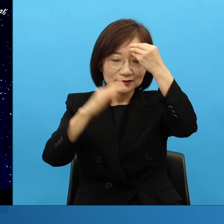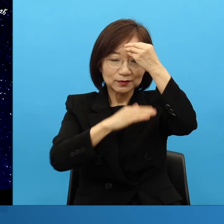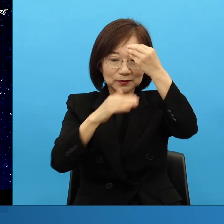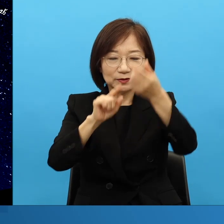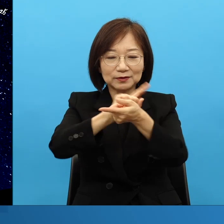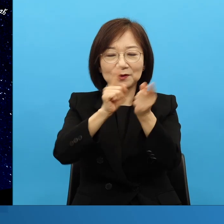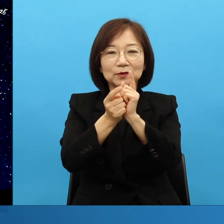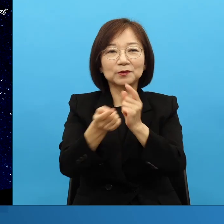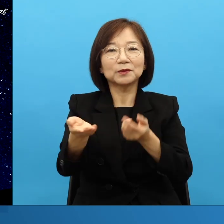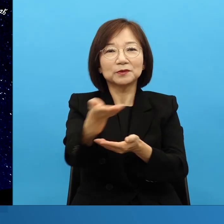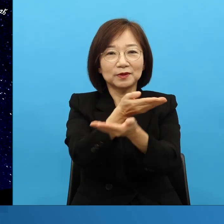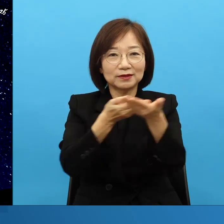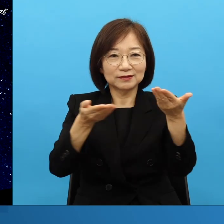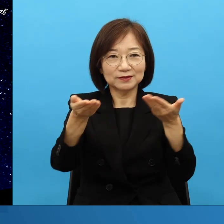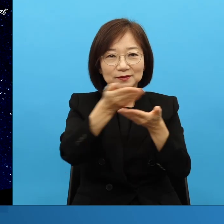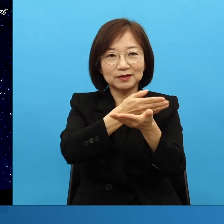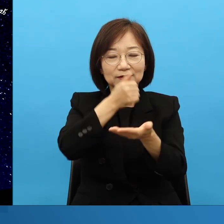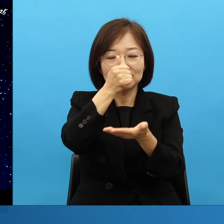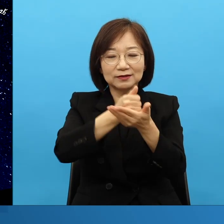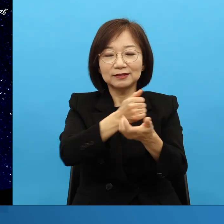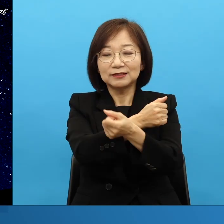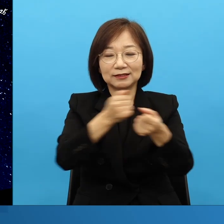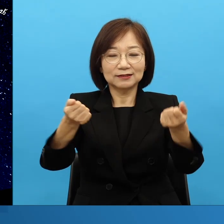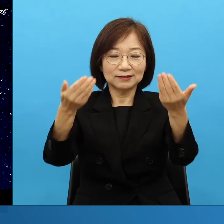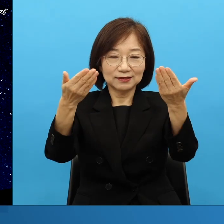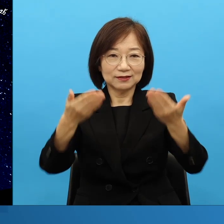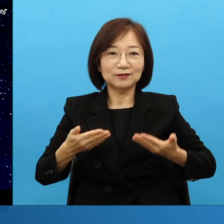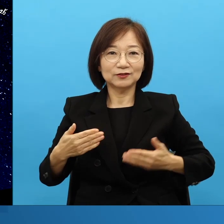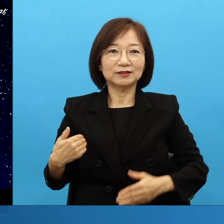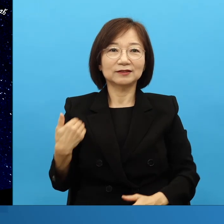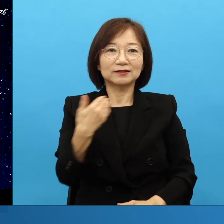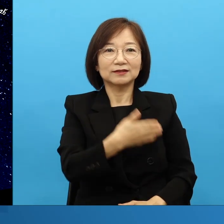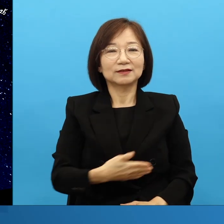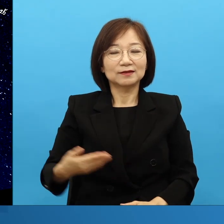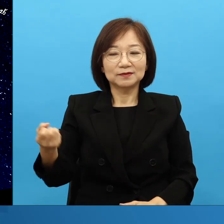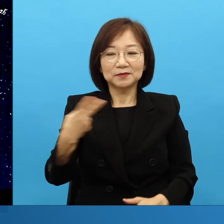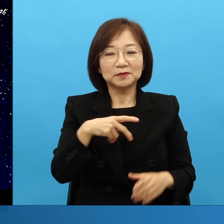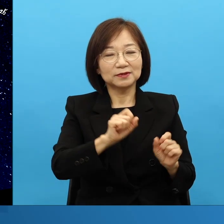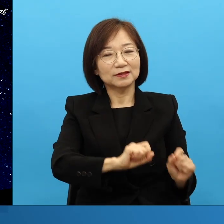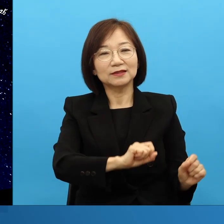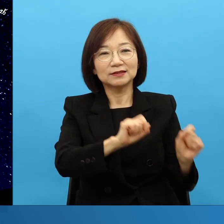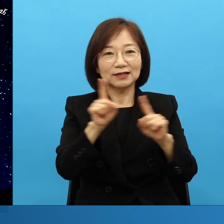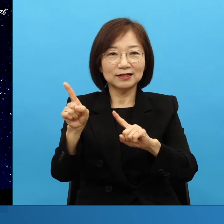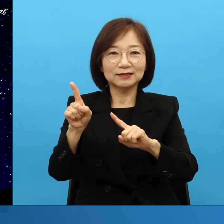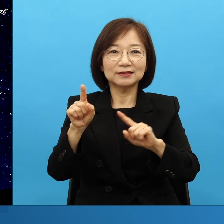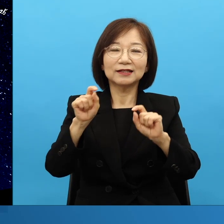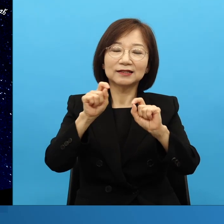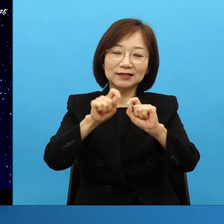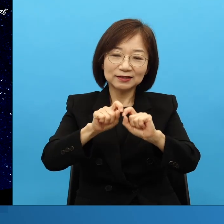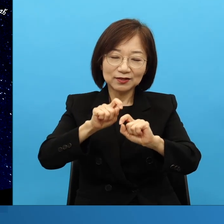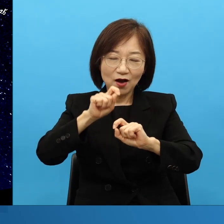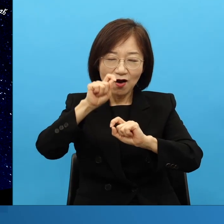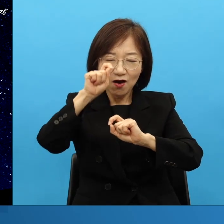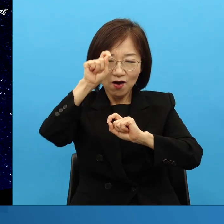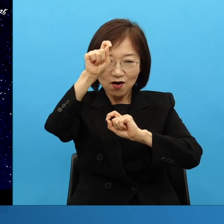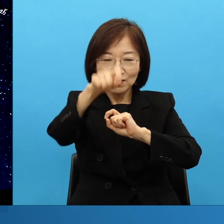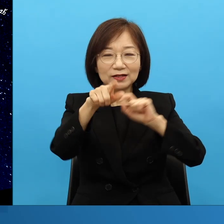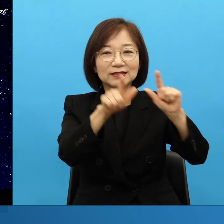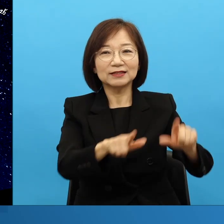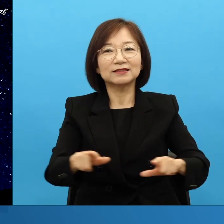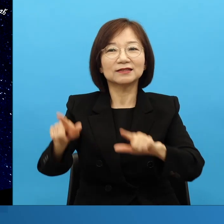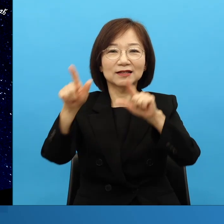공회와 성도가 서로 교통하는 것과 죄를 사하여 주시는 것과 몸이 다시 사는